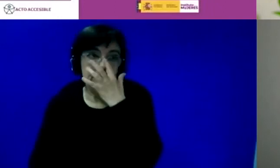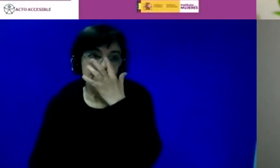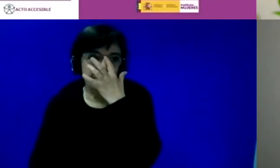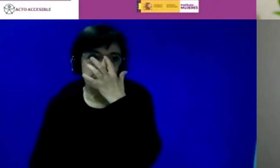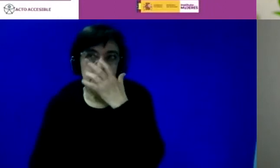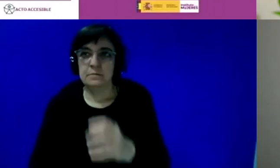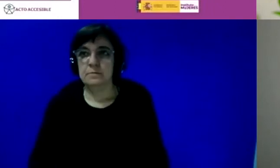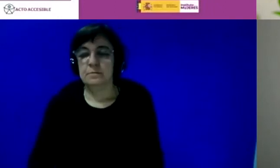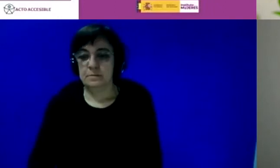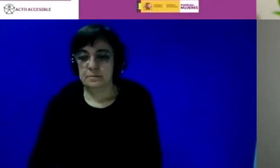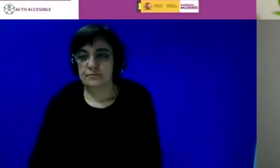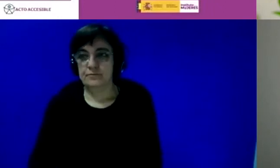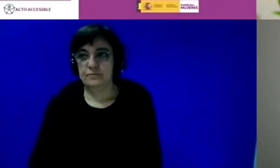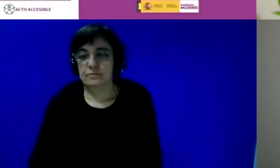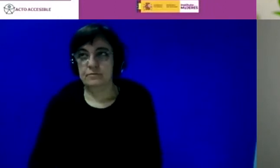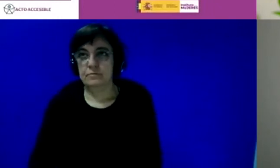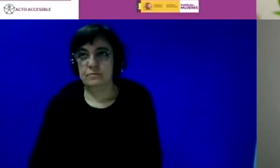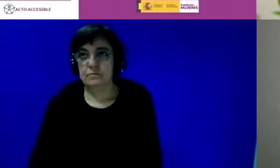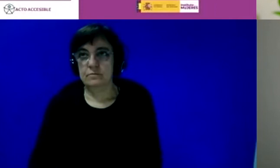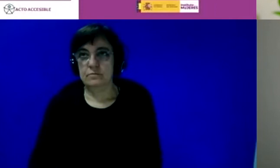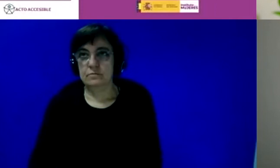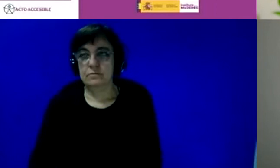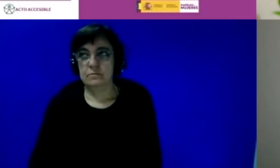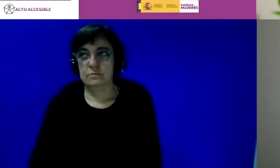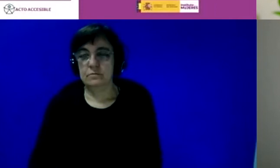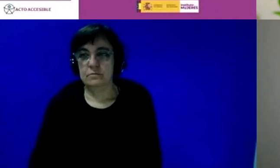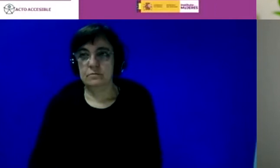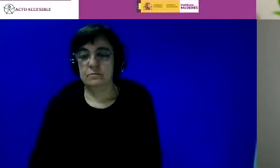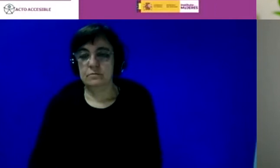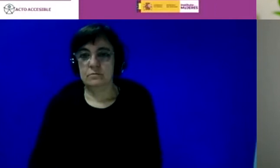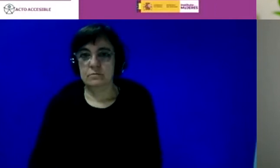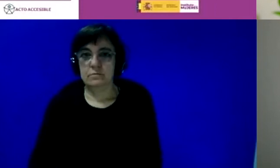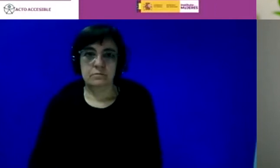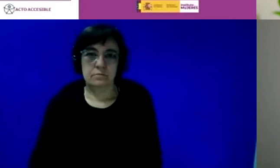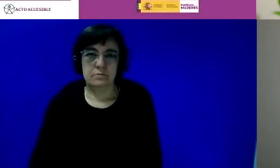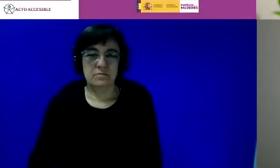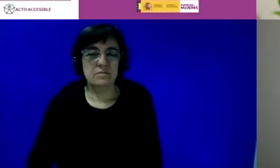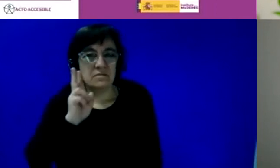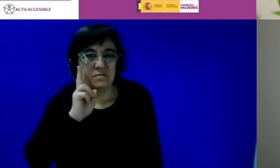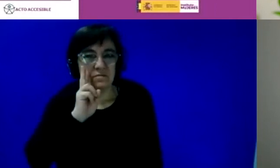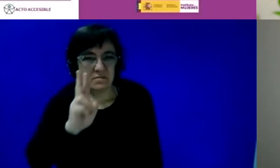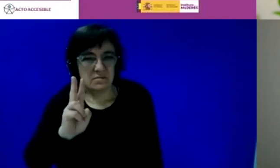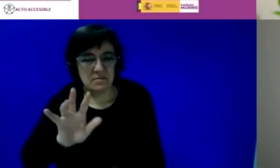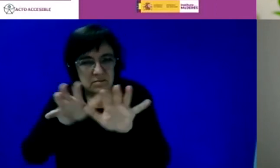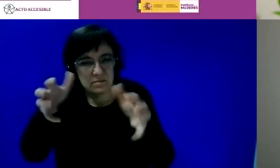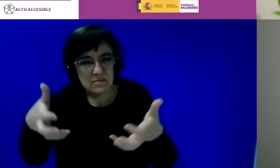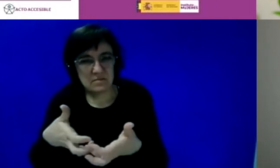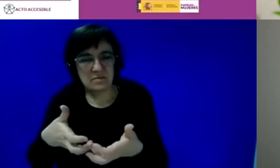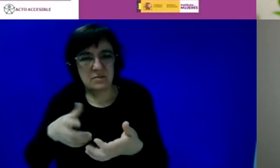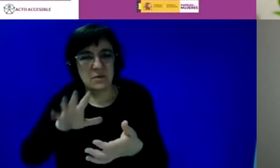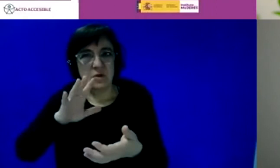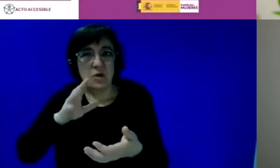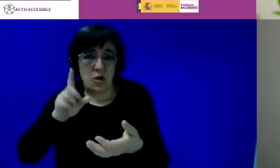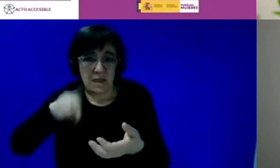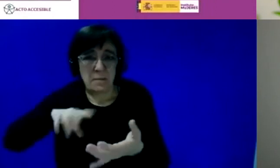сюжетів. Because as you may have seen from internet, from news items, activists, including activists